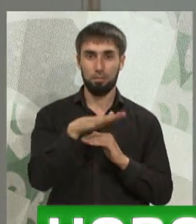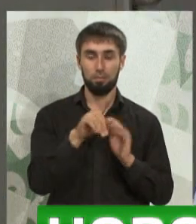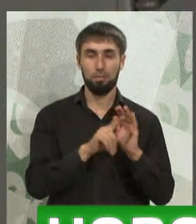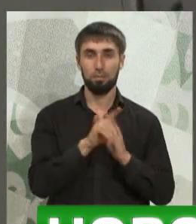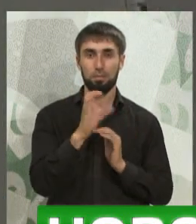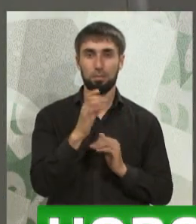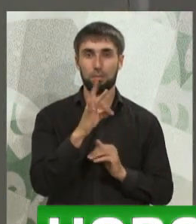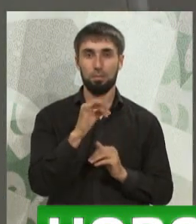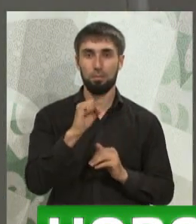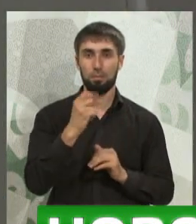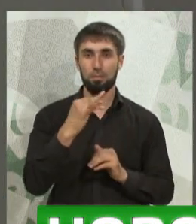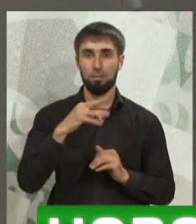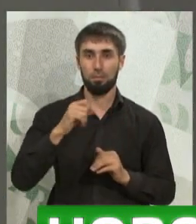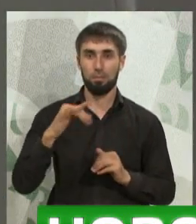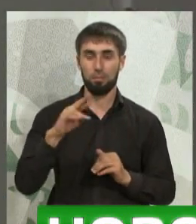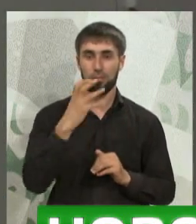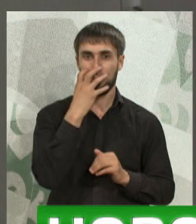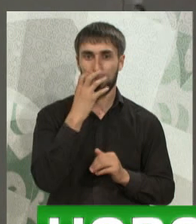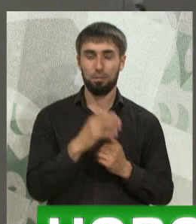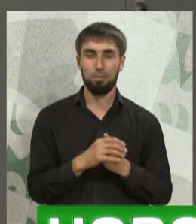реанимации. В реанимации находятся